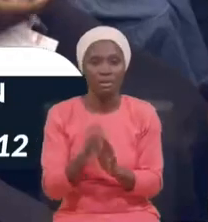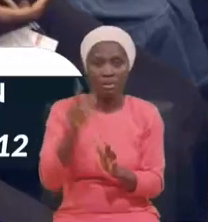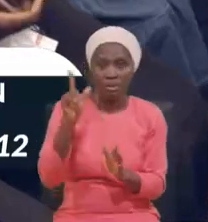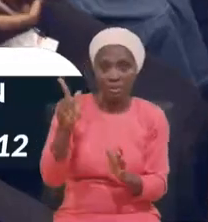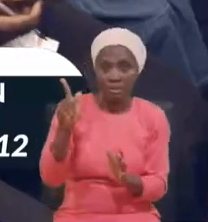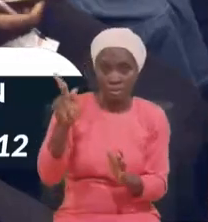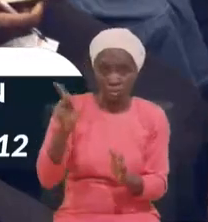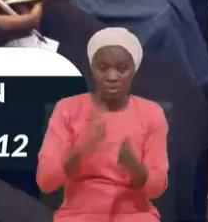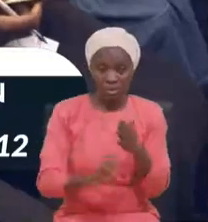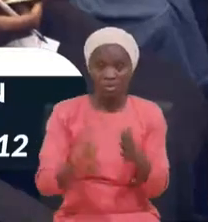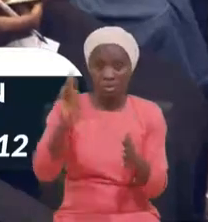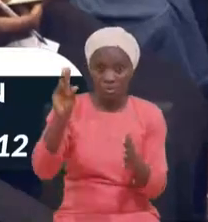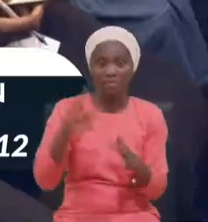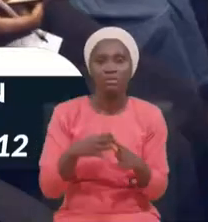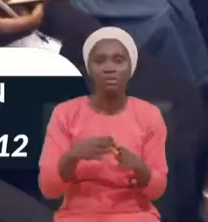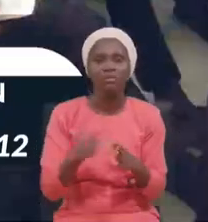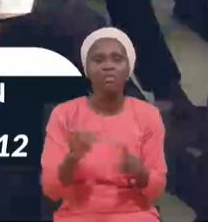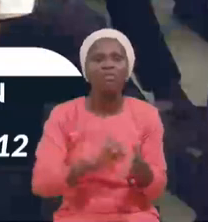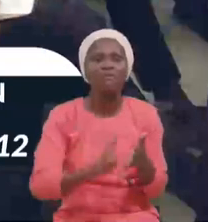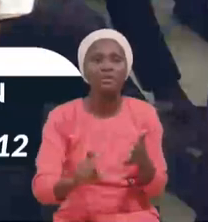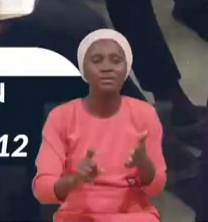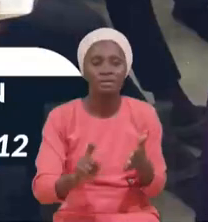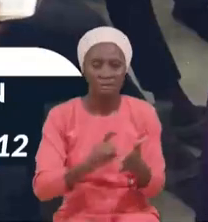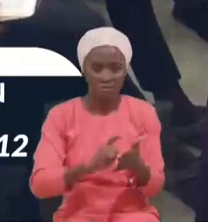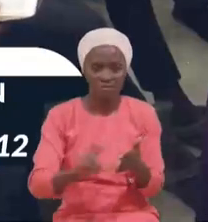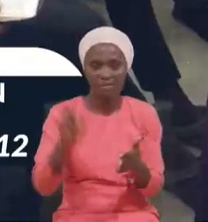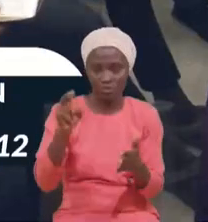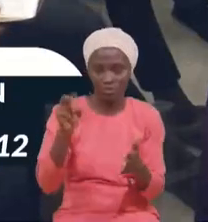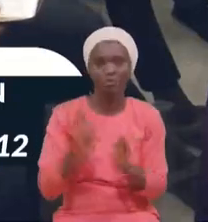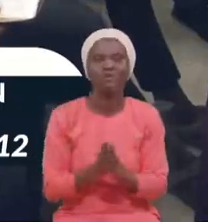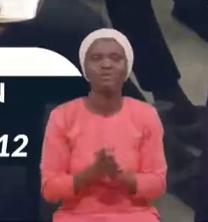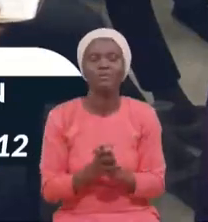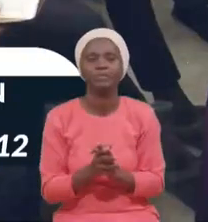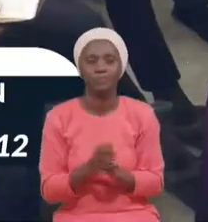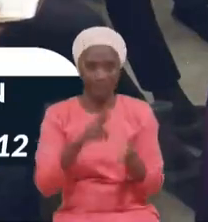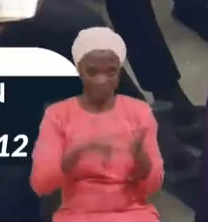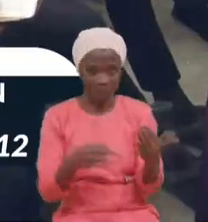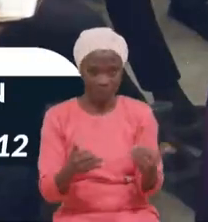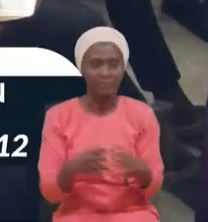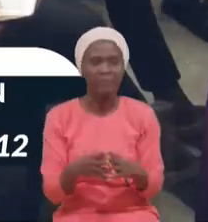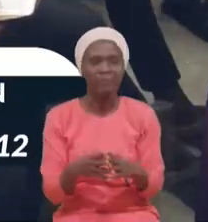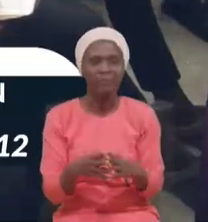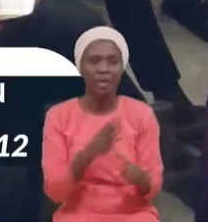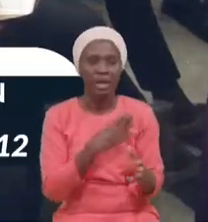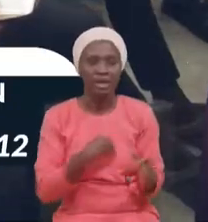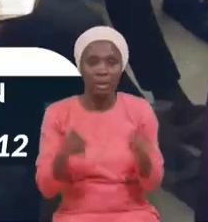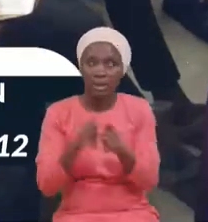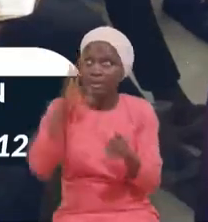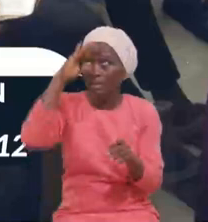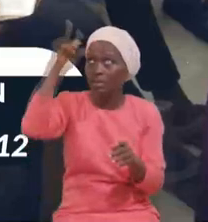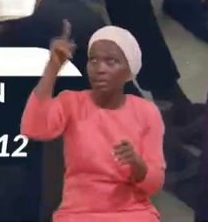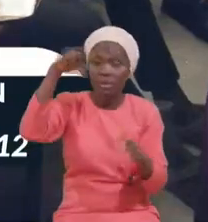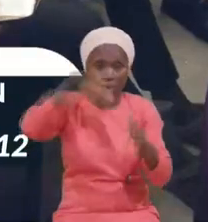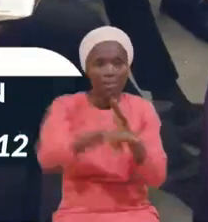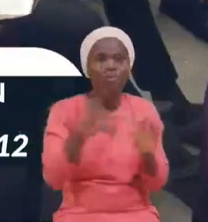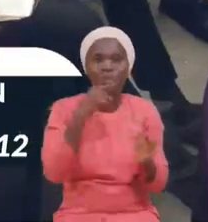Nous sommes à Luc 17, verset, quel verset? Luc 17 et